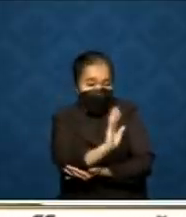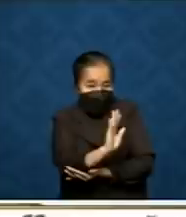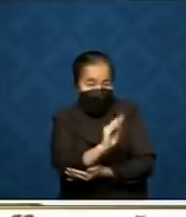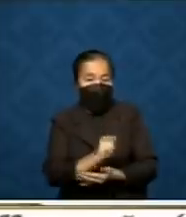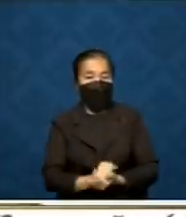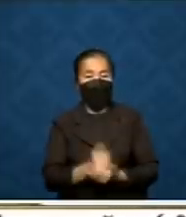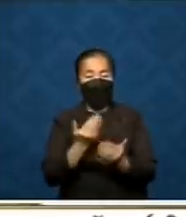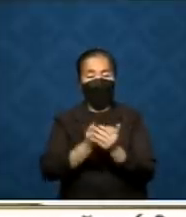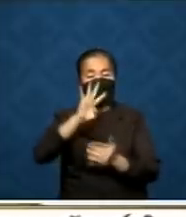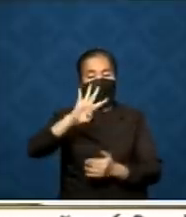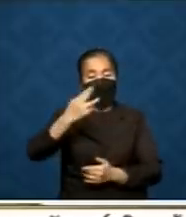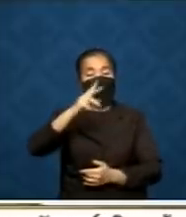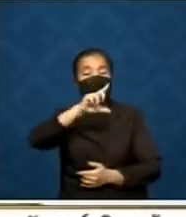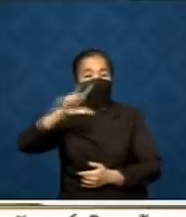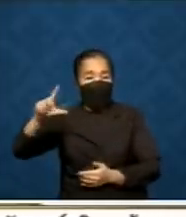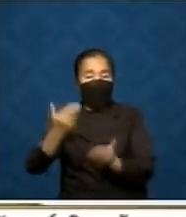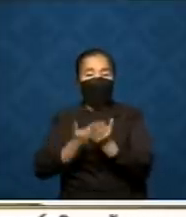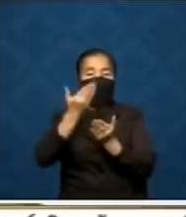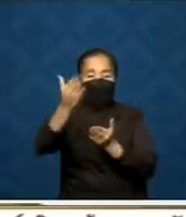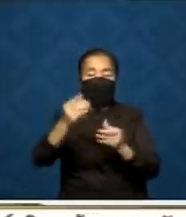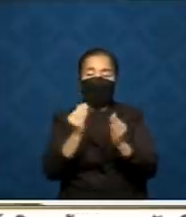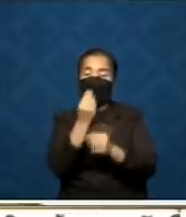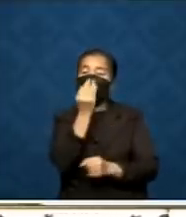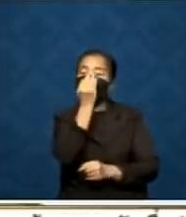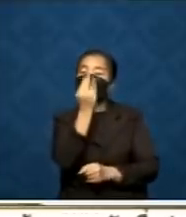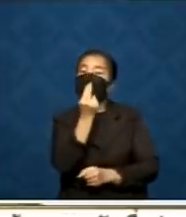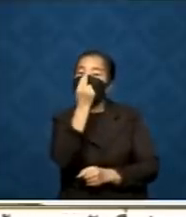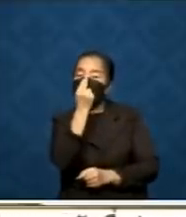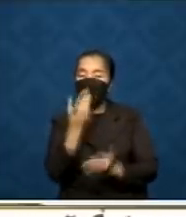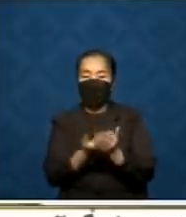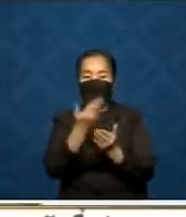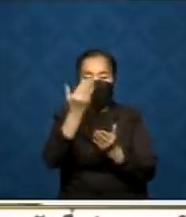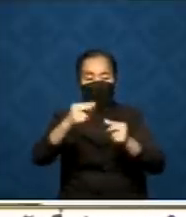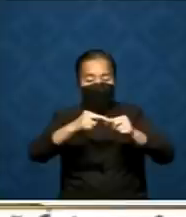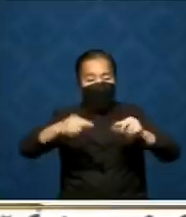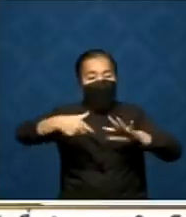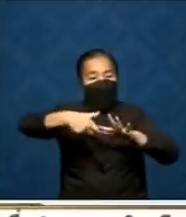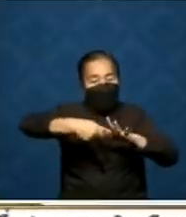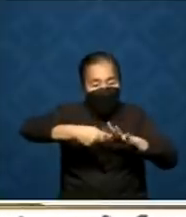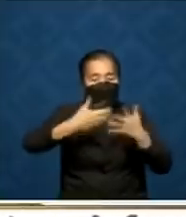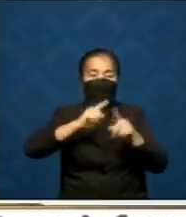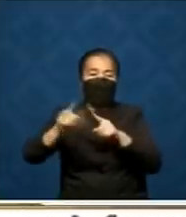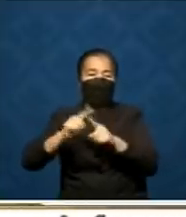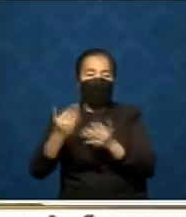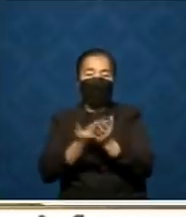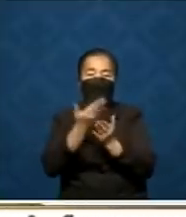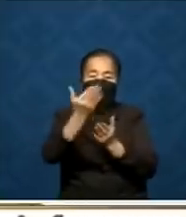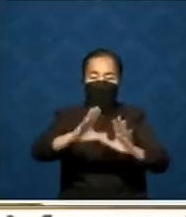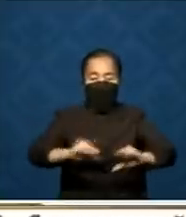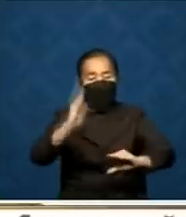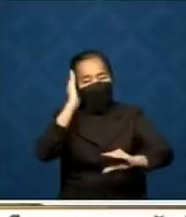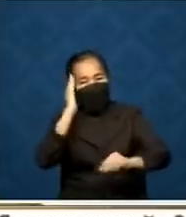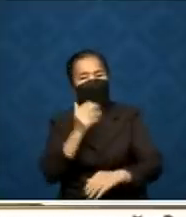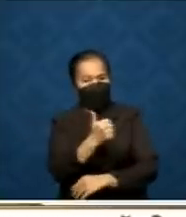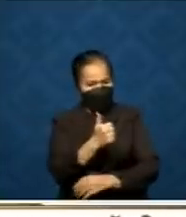ข้อ 4หมื่นล้านนี่ไปซื้อเครื่องตรวจหายใจไปซื้อเครื่องช่วยหายใจต่อไปชื่อเที่ยง